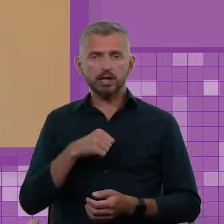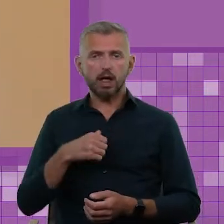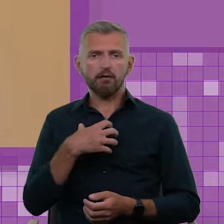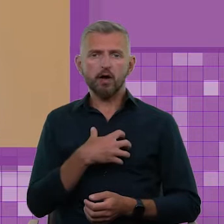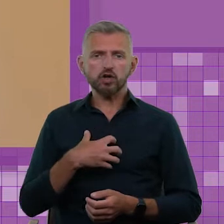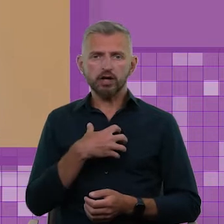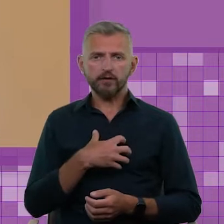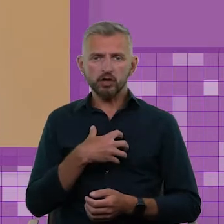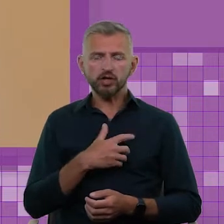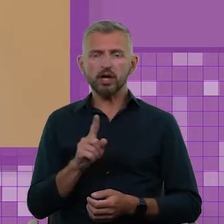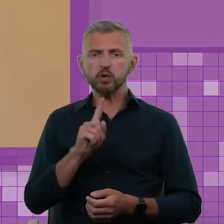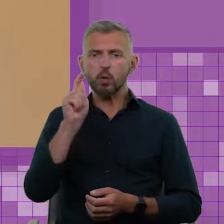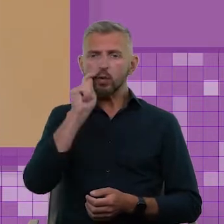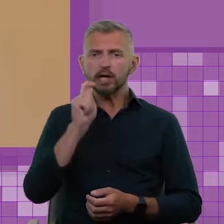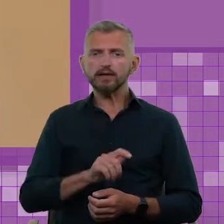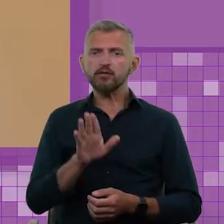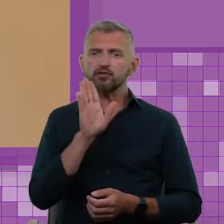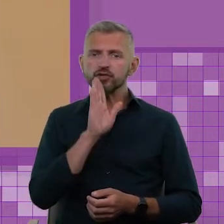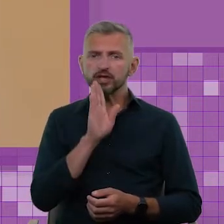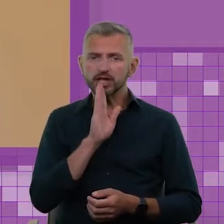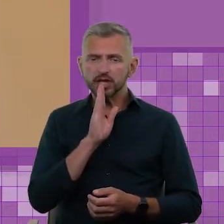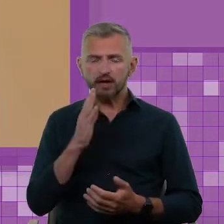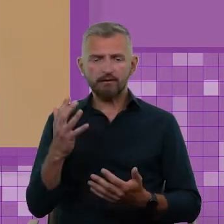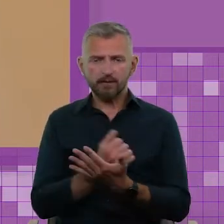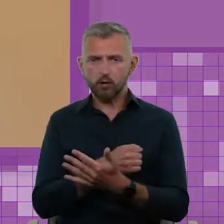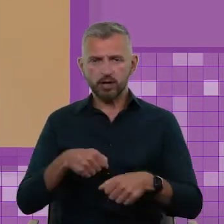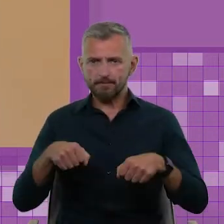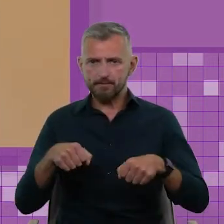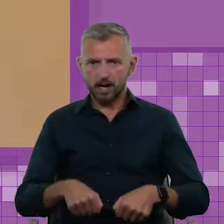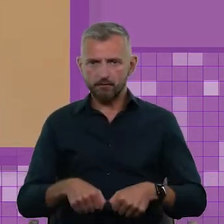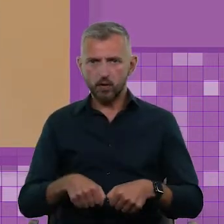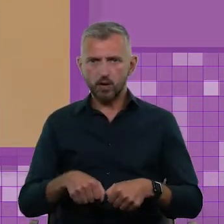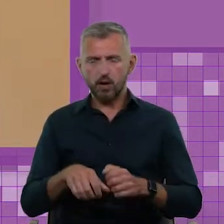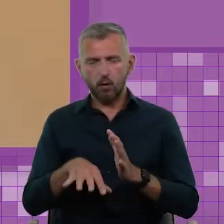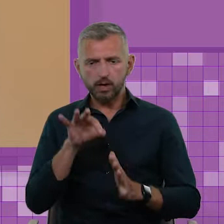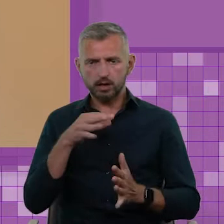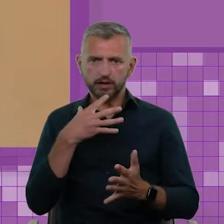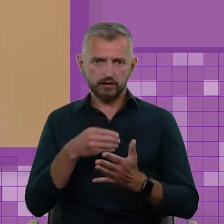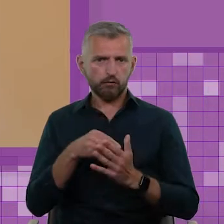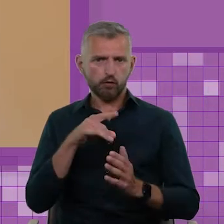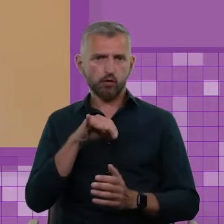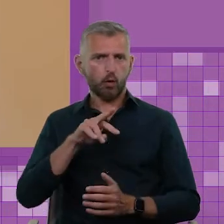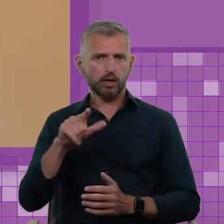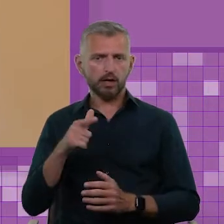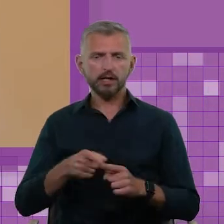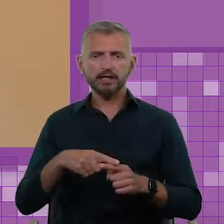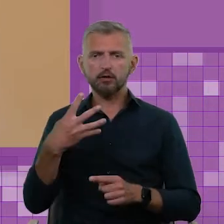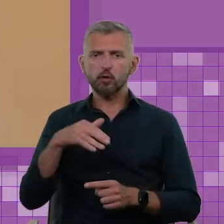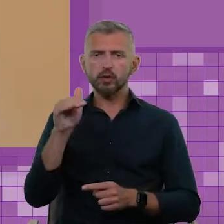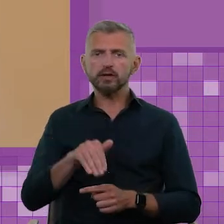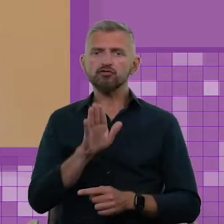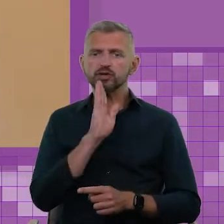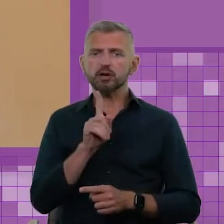найважливіше, що українські жінки вибороли право обирати свою роль. Це 40 тисяч жінок,